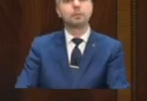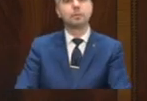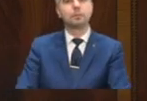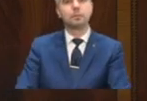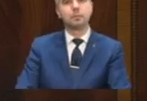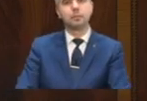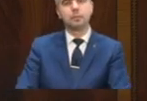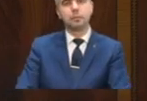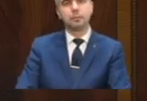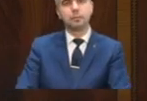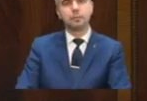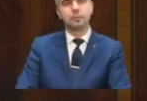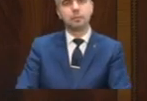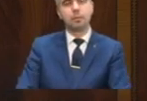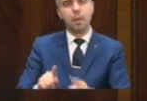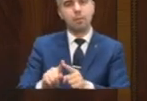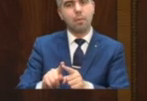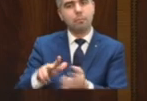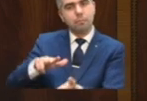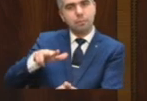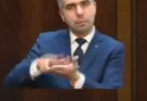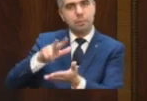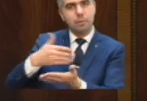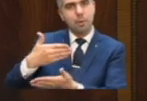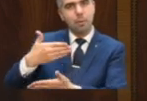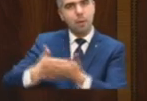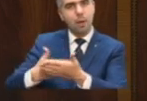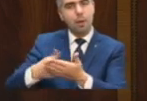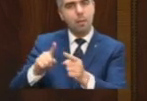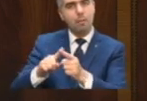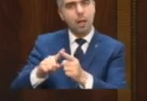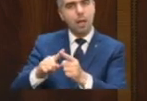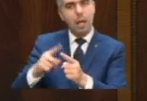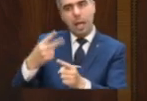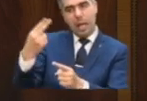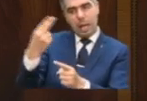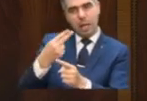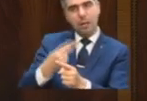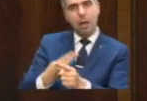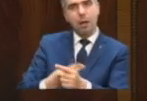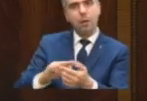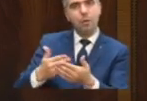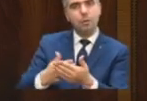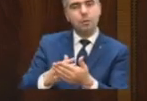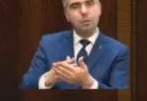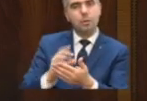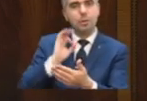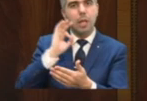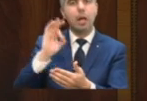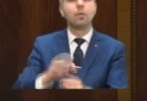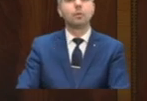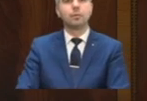مرسوم باش كيوثق، ثم خريطه محدده، ثم